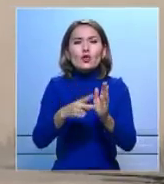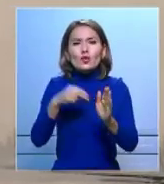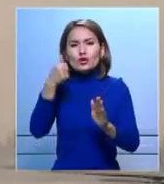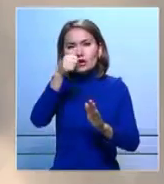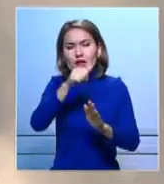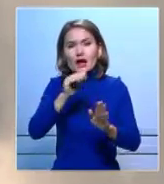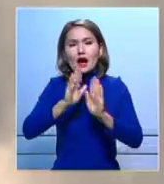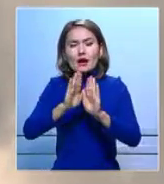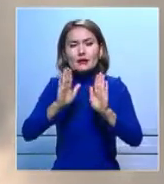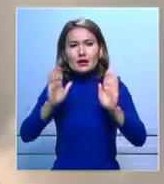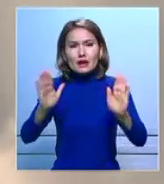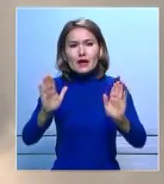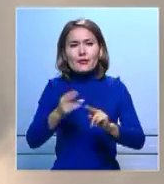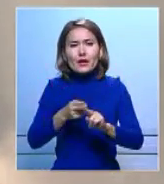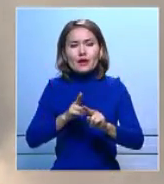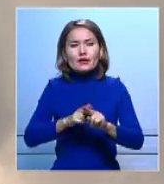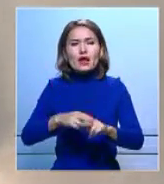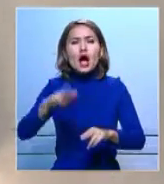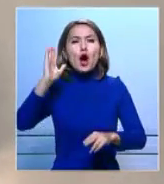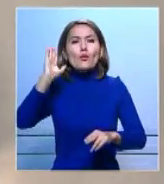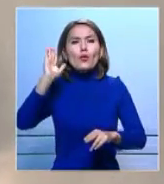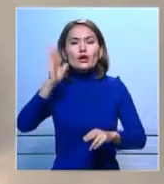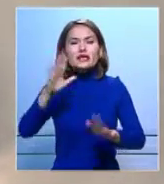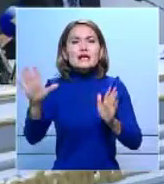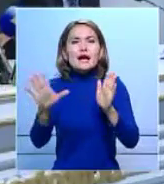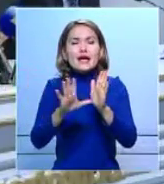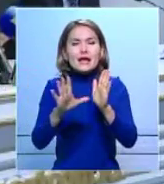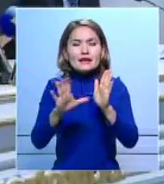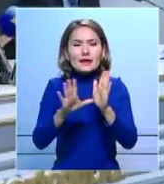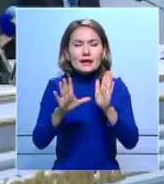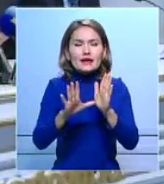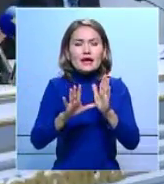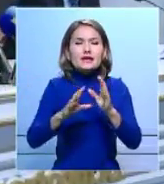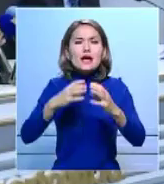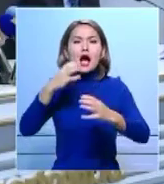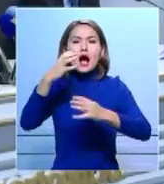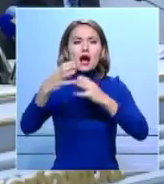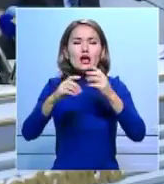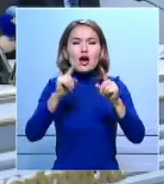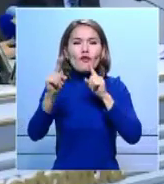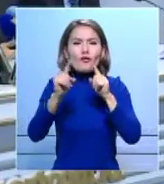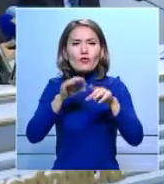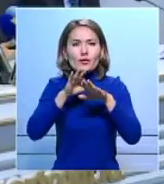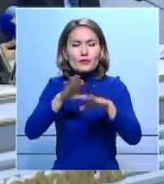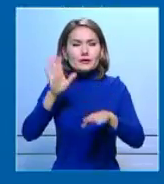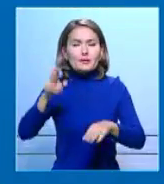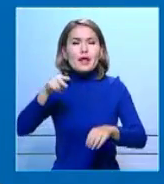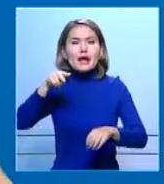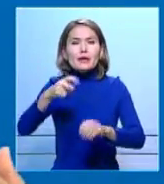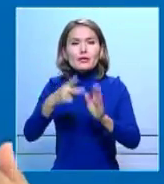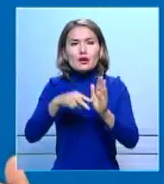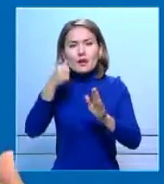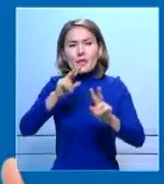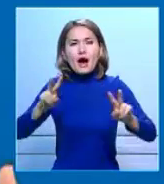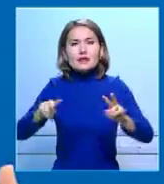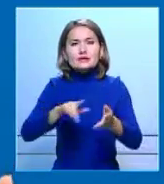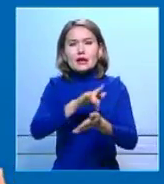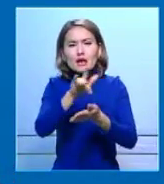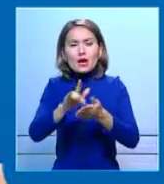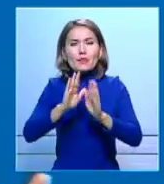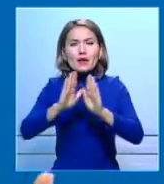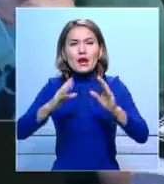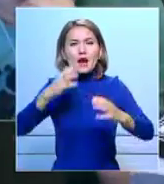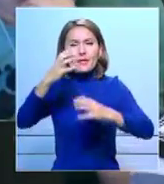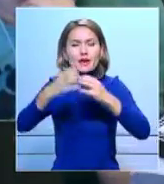университеті бірлесіп, Парижде болашақ энергиясы халықаралық форумын ұйымдастырады. Шараның басты мақсаты 2017 жылы Астанада өтетін